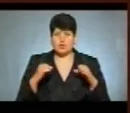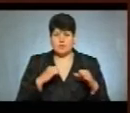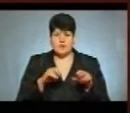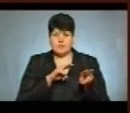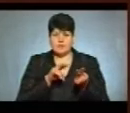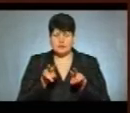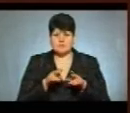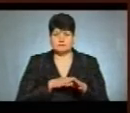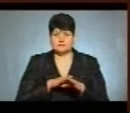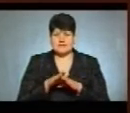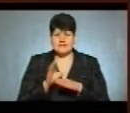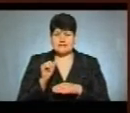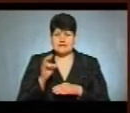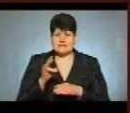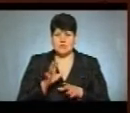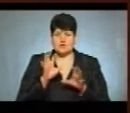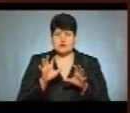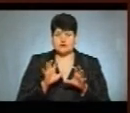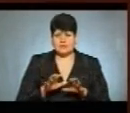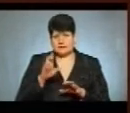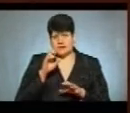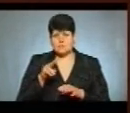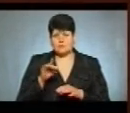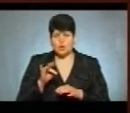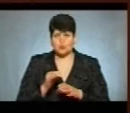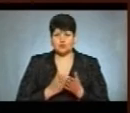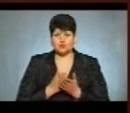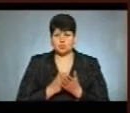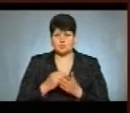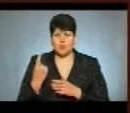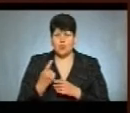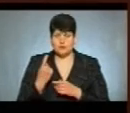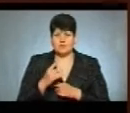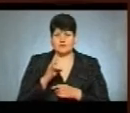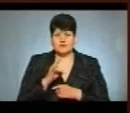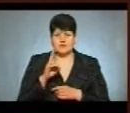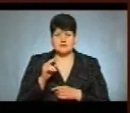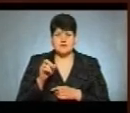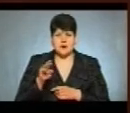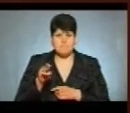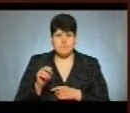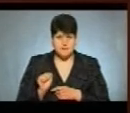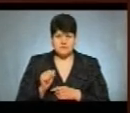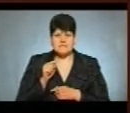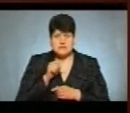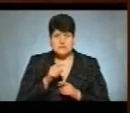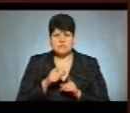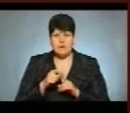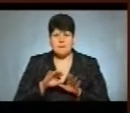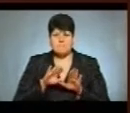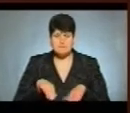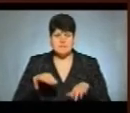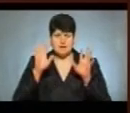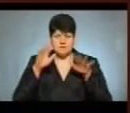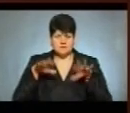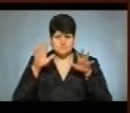за дотриманням санітарного законодавства Держпродспоживслужби області Нінель Цяпа. За її словами, після грози з дощем